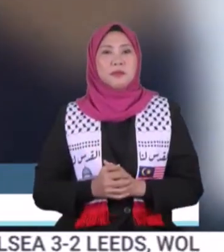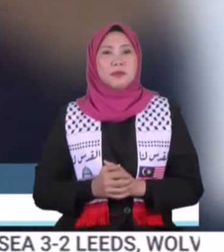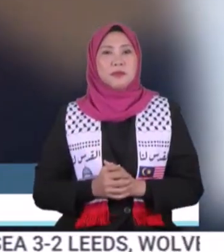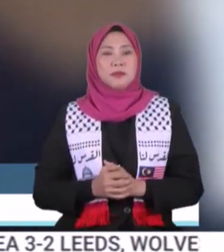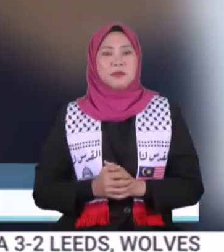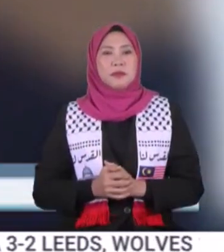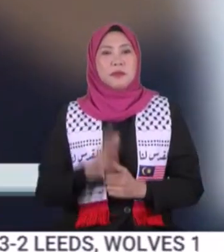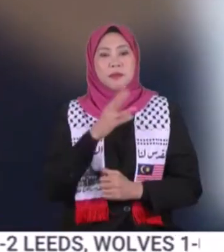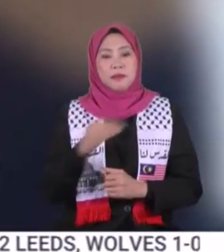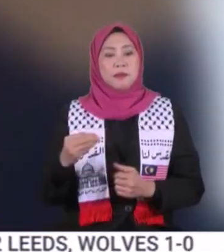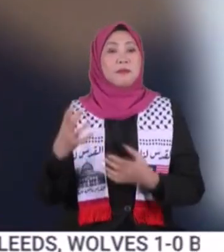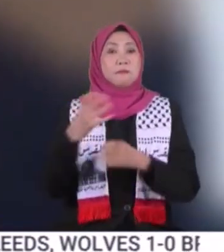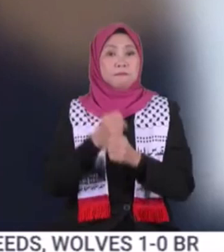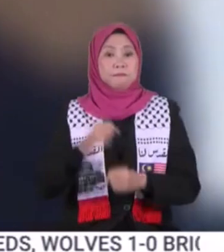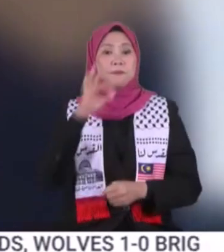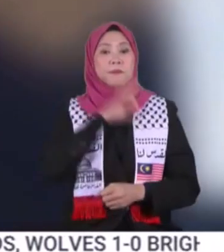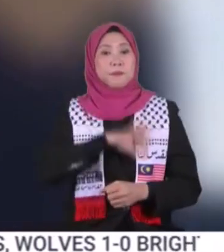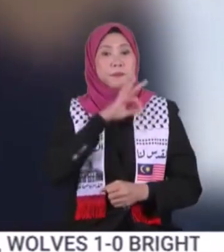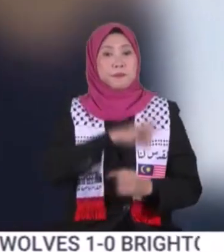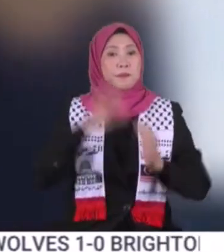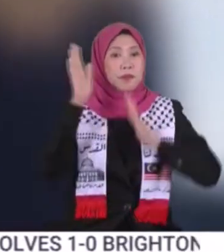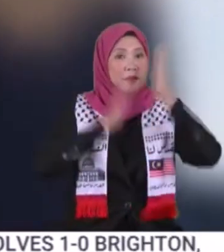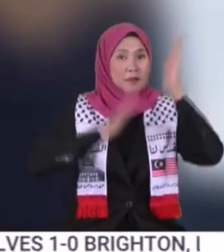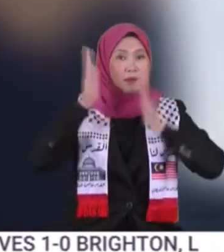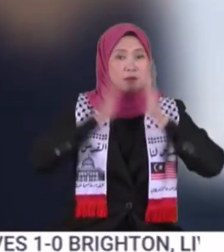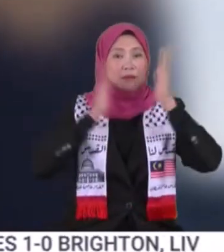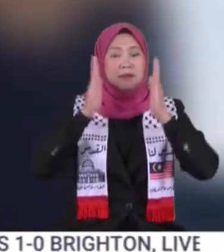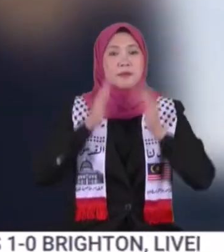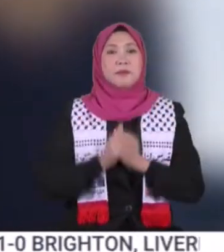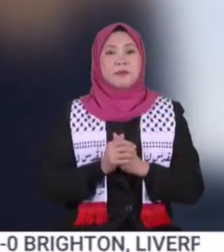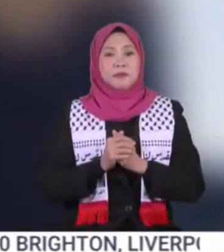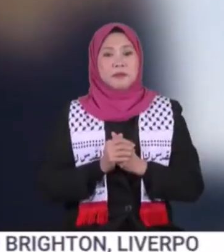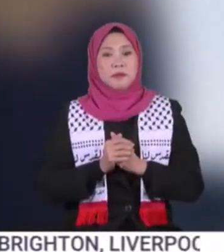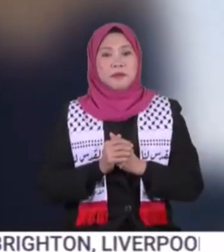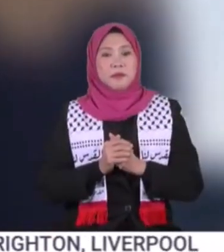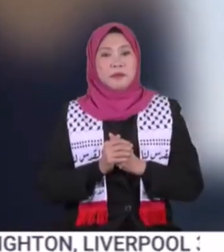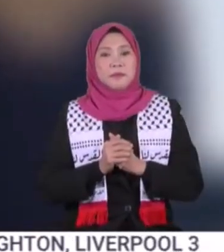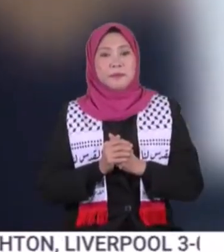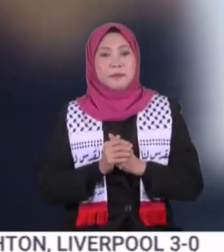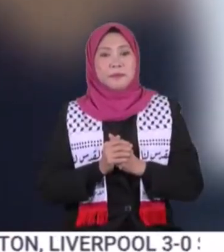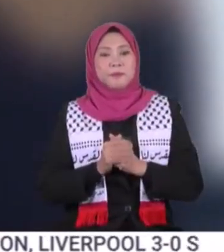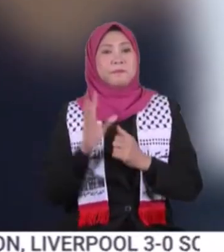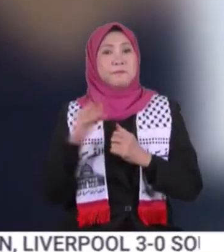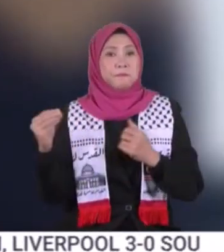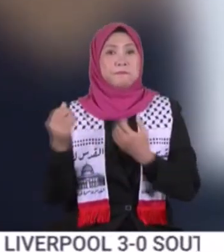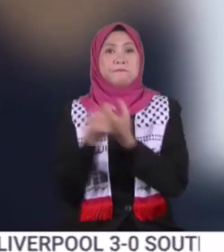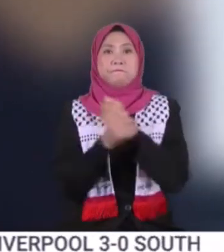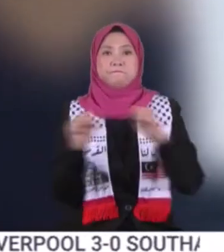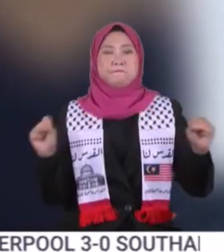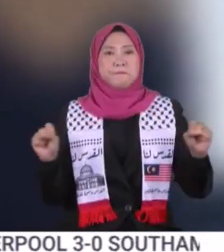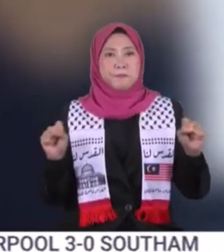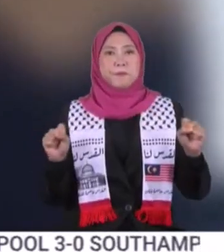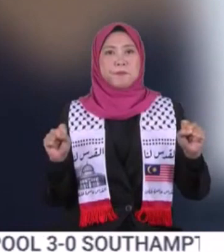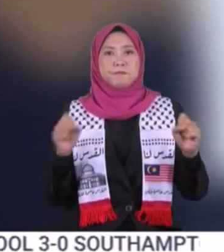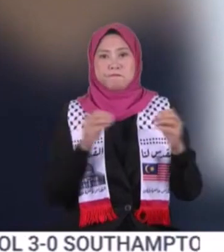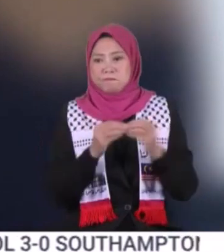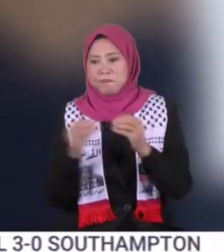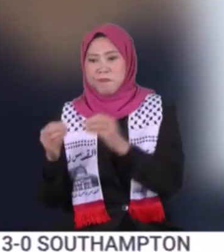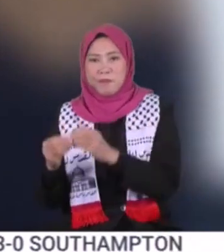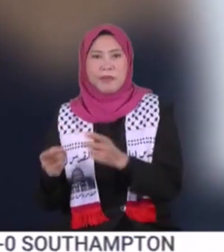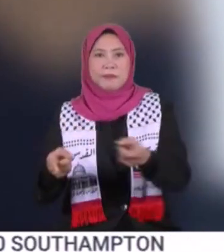the long Run it Benefits Malaysia I think if we were to be prepared to more